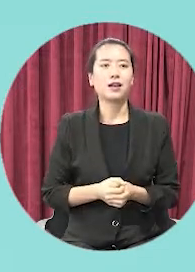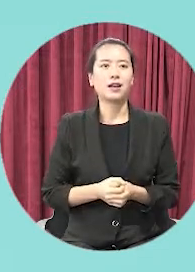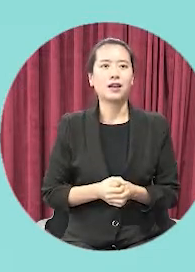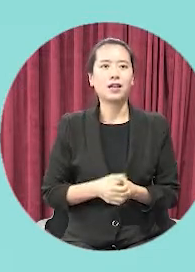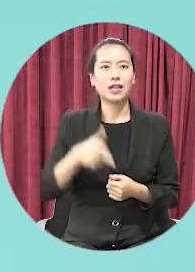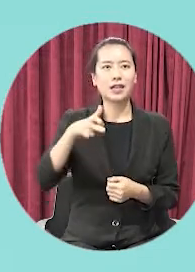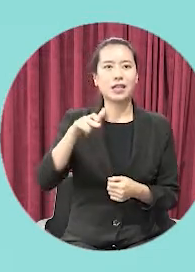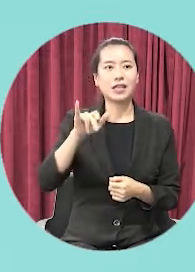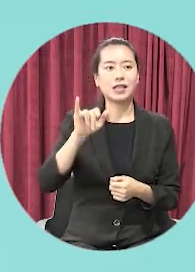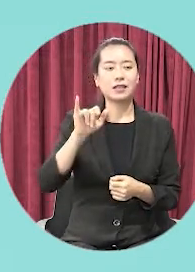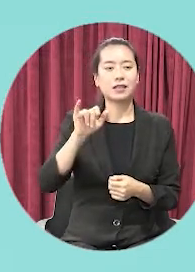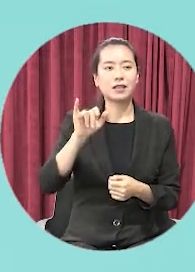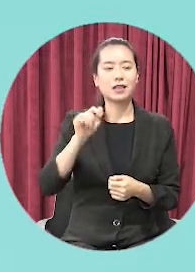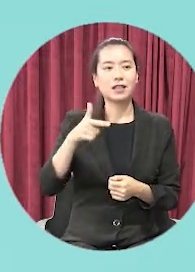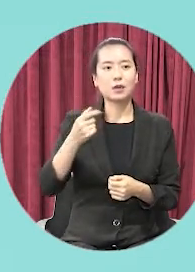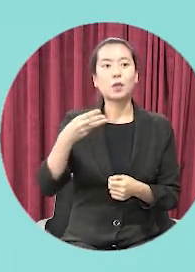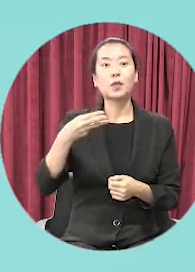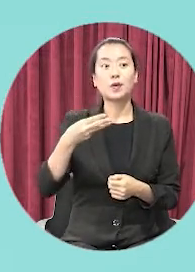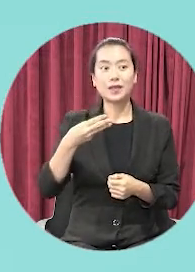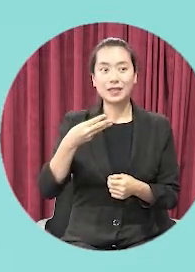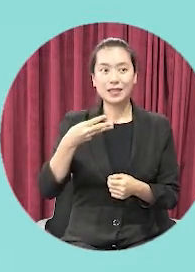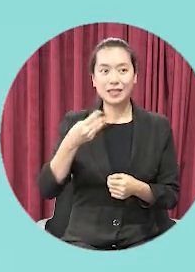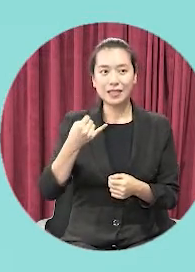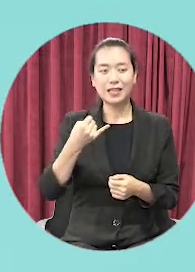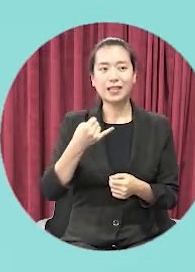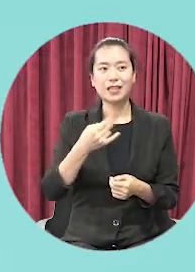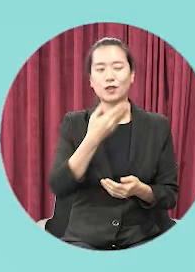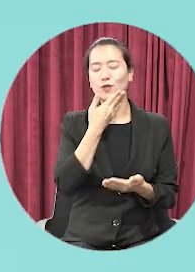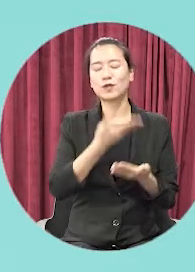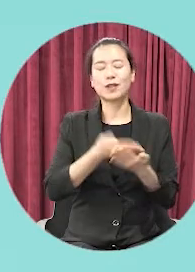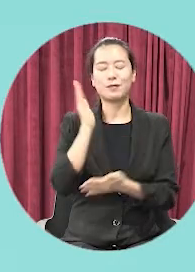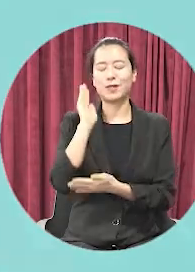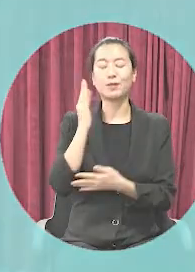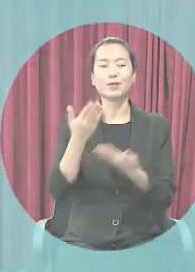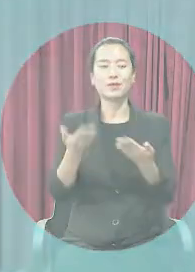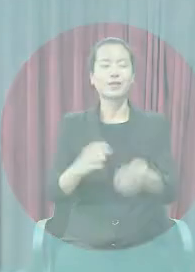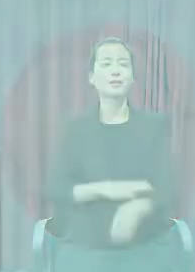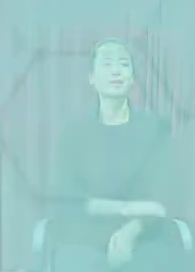키노트 스피커를 듣도록 하겠습니다. 교수님 나와 계신가요?